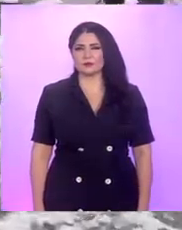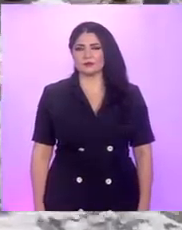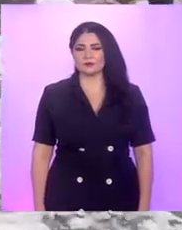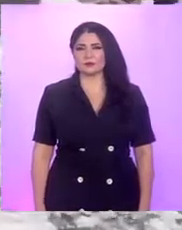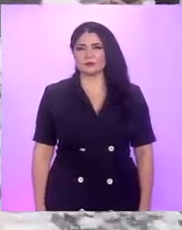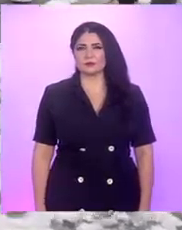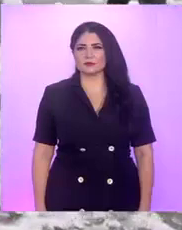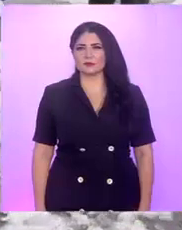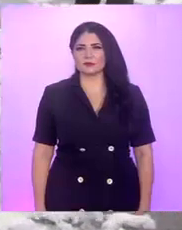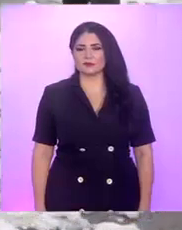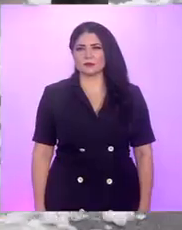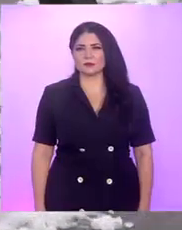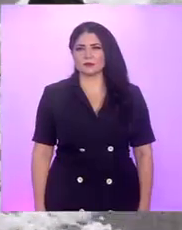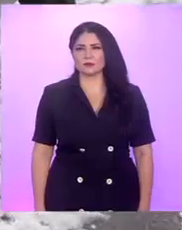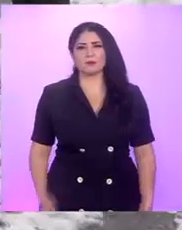pentru